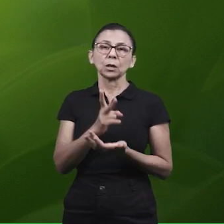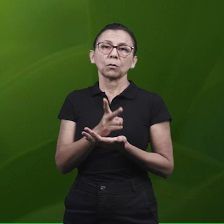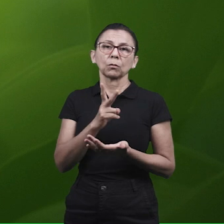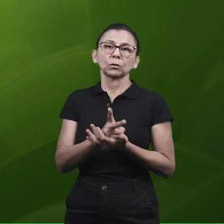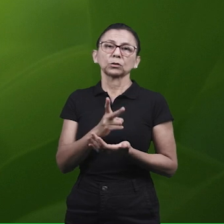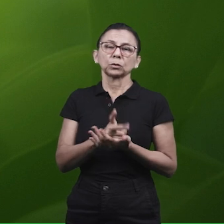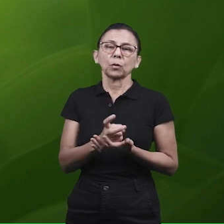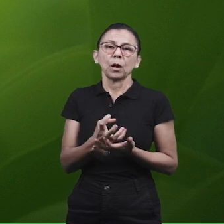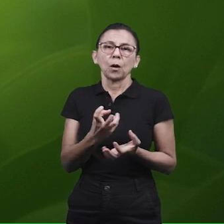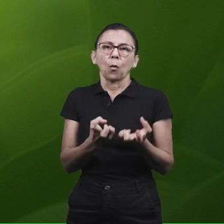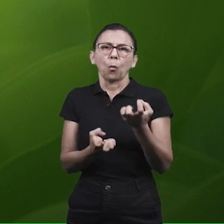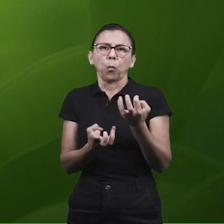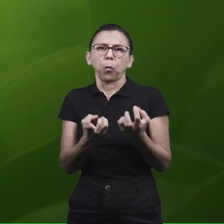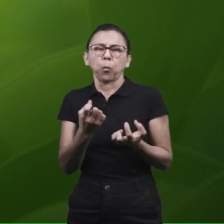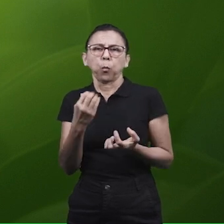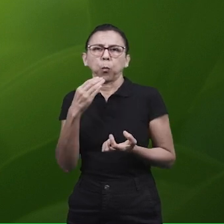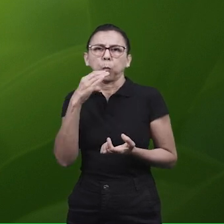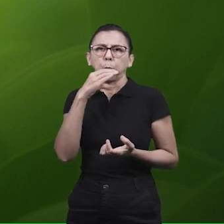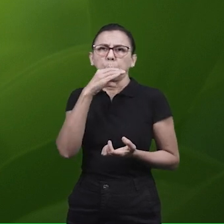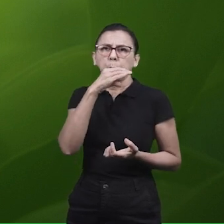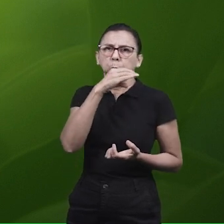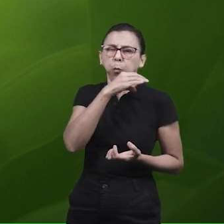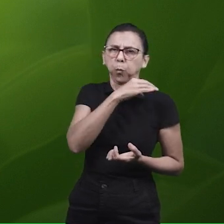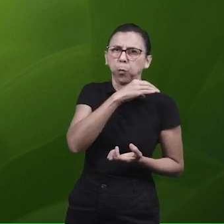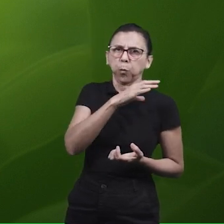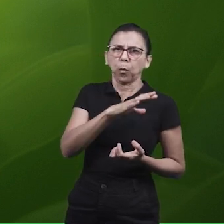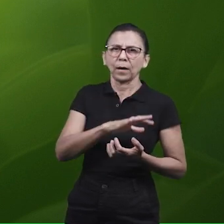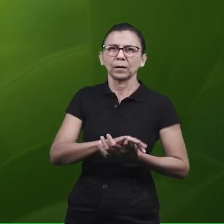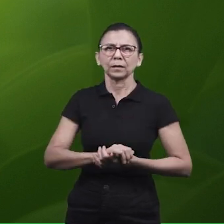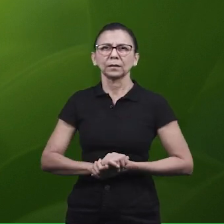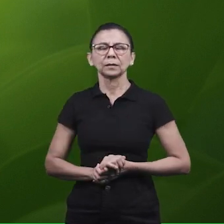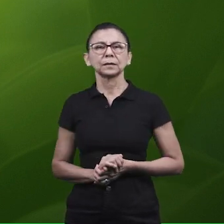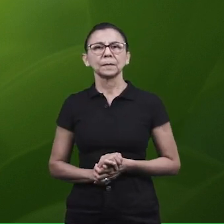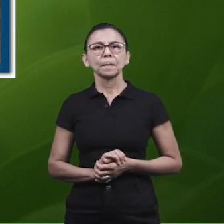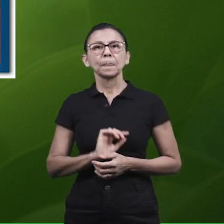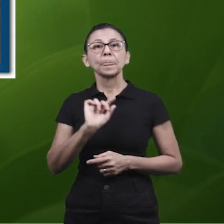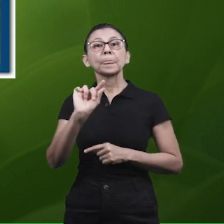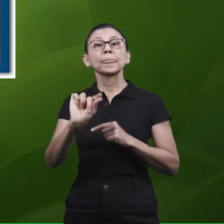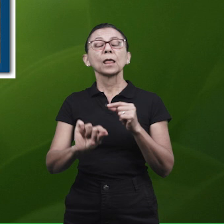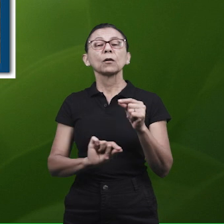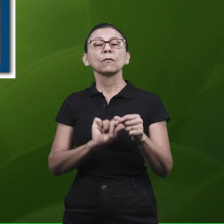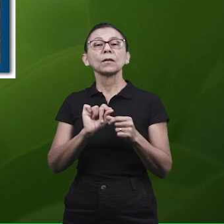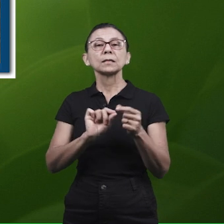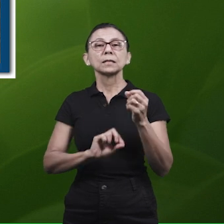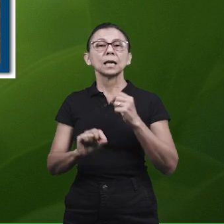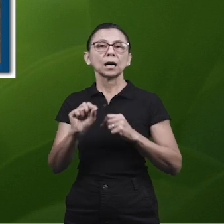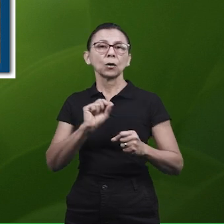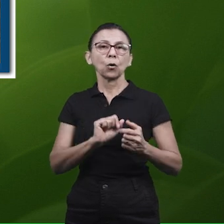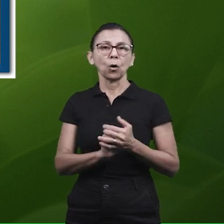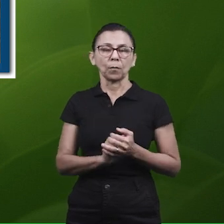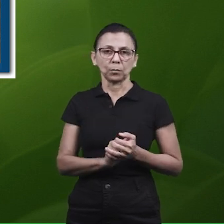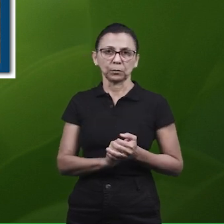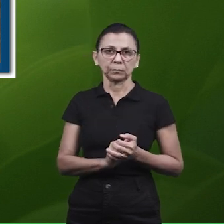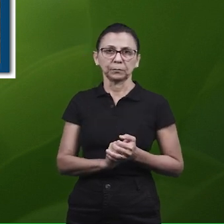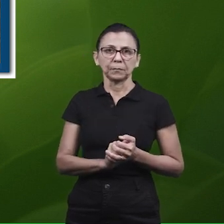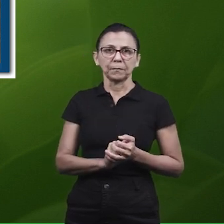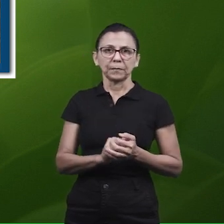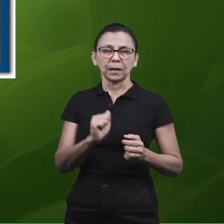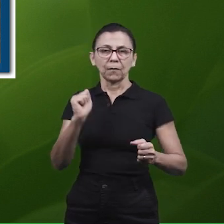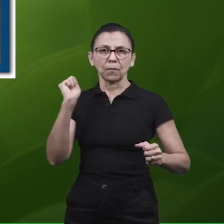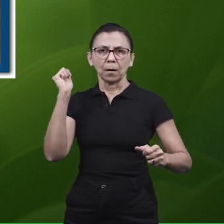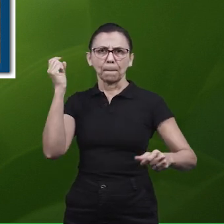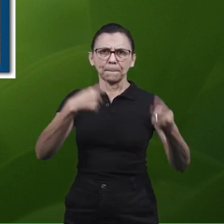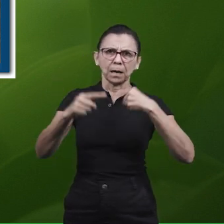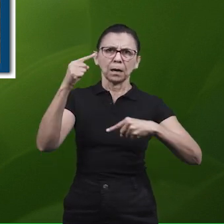fois chauffé, si le métal continuait à chauffer, l'homme ne pouvait pas le manipuler. Donc, qu'est-ce que c'était? On appelle